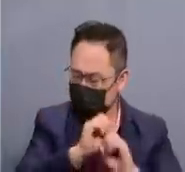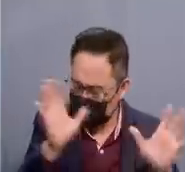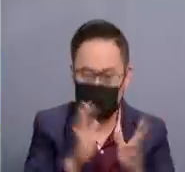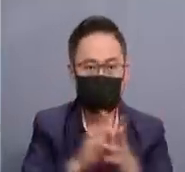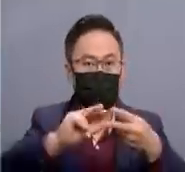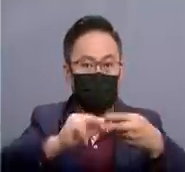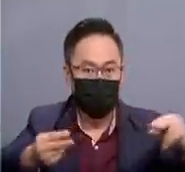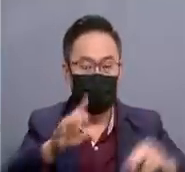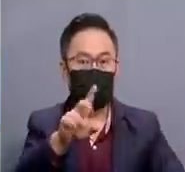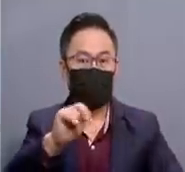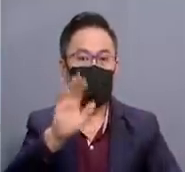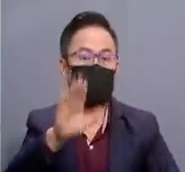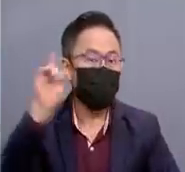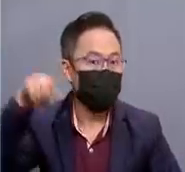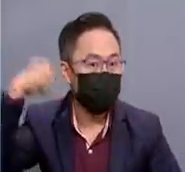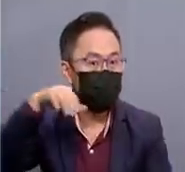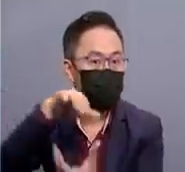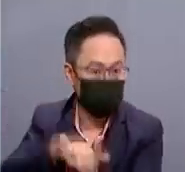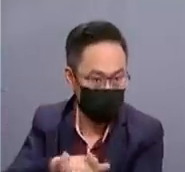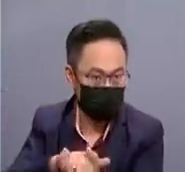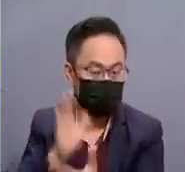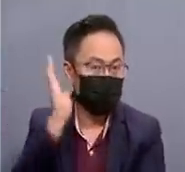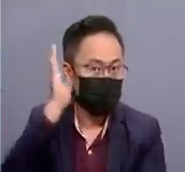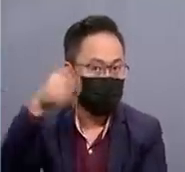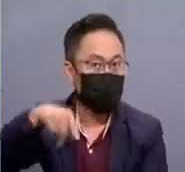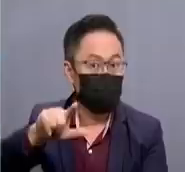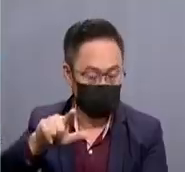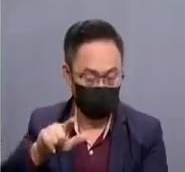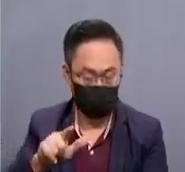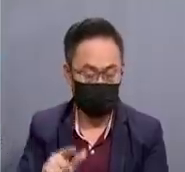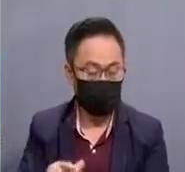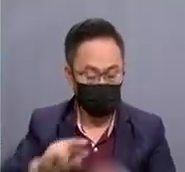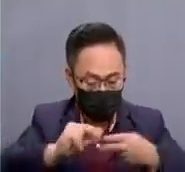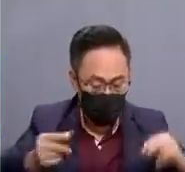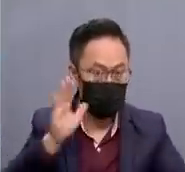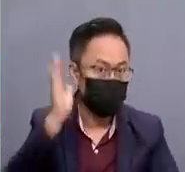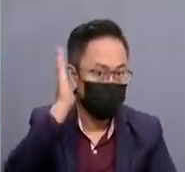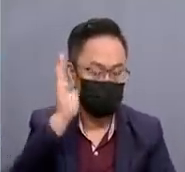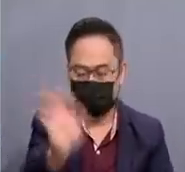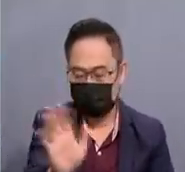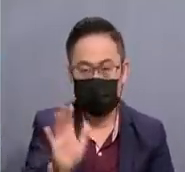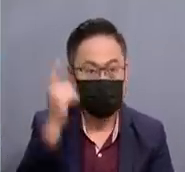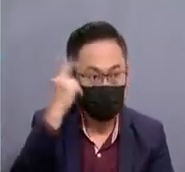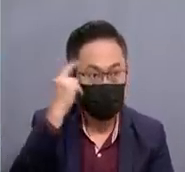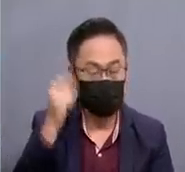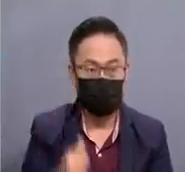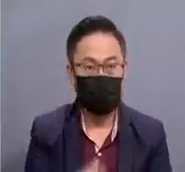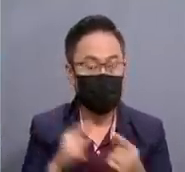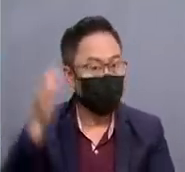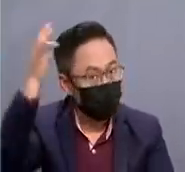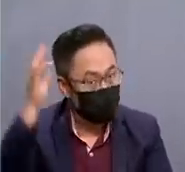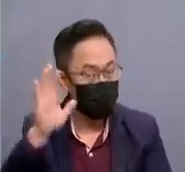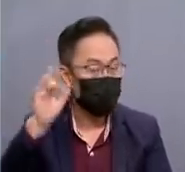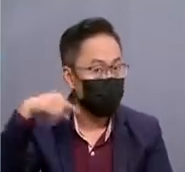เป็น DNA ของป้าแตนนะครับอย่างนี้ระบุไปเลยชัดเจนเลยนะครับเพราะว่ามันก็คงจะไม่ใช่ใครแล้วแหละทีนี้บอกของป้าแตนเนี่ยก็คือ